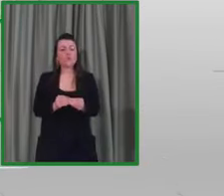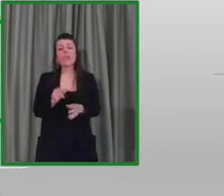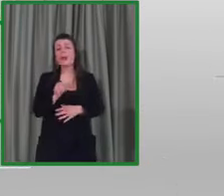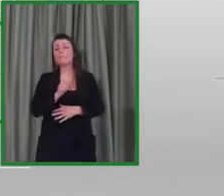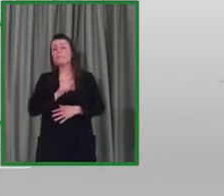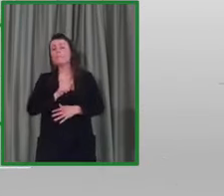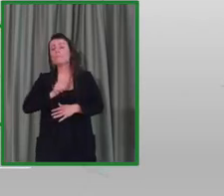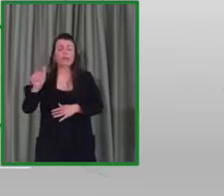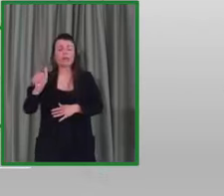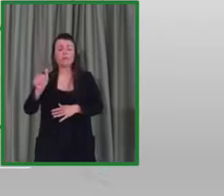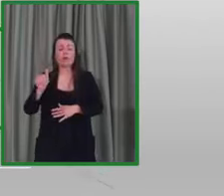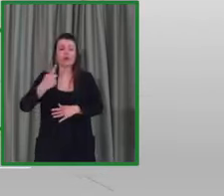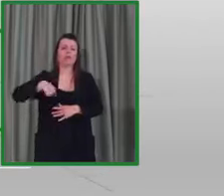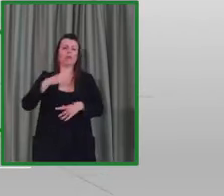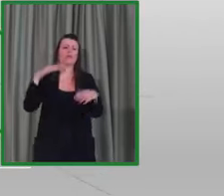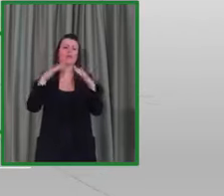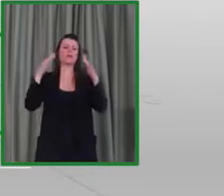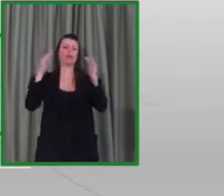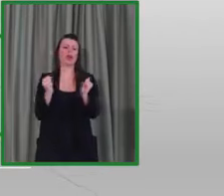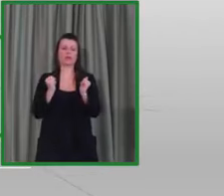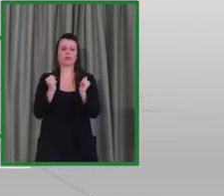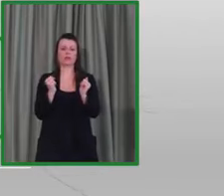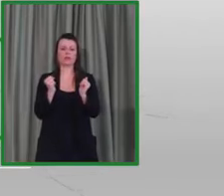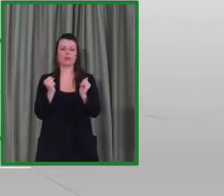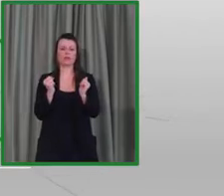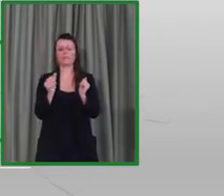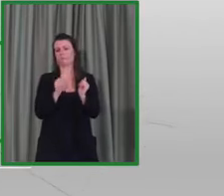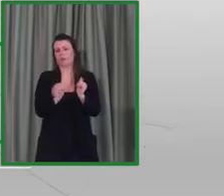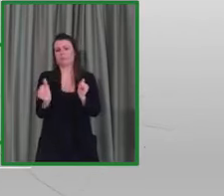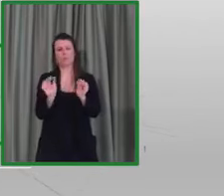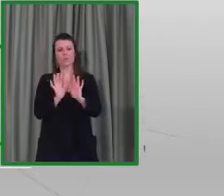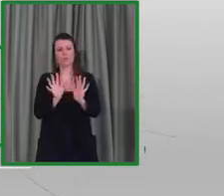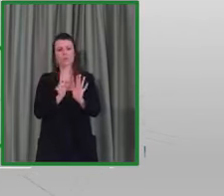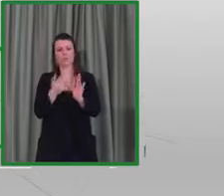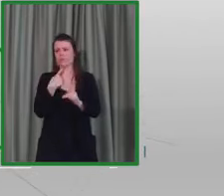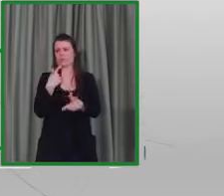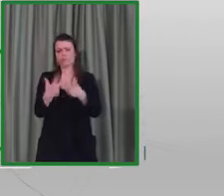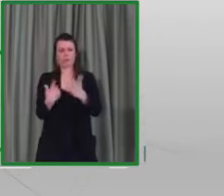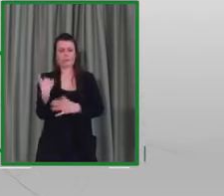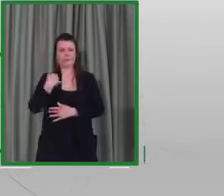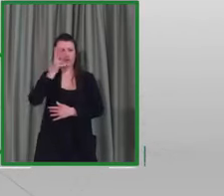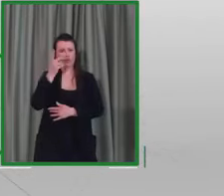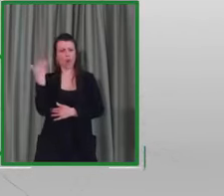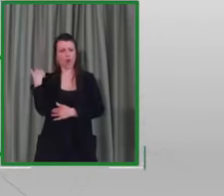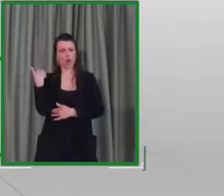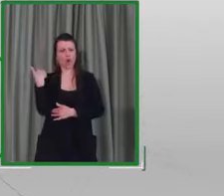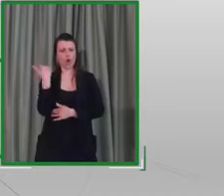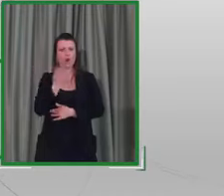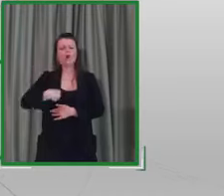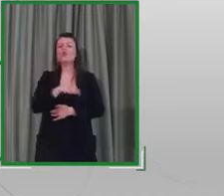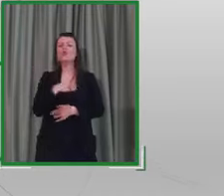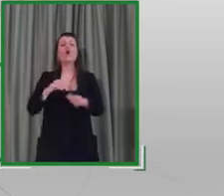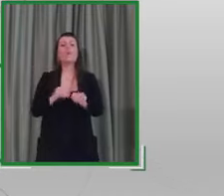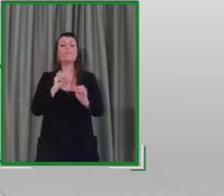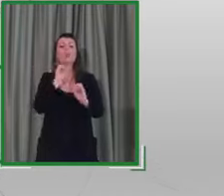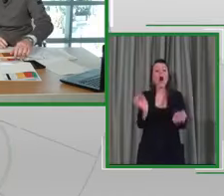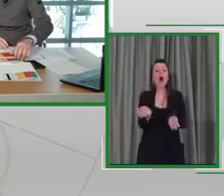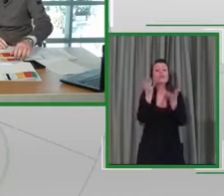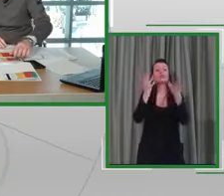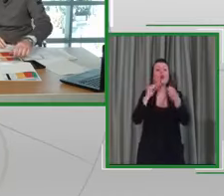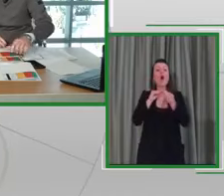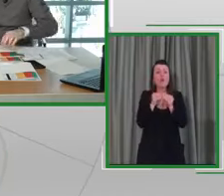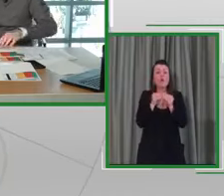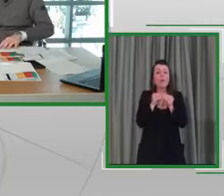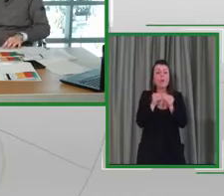quindi assolutamente come ha detto giulio passiamo una pasqua in casa sarà una pasqua